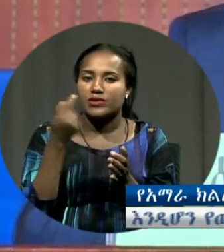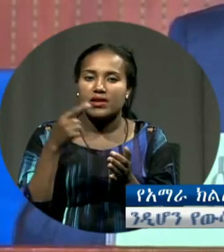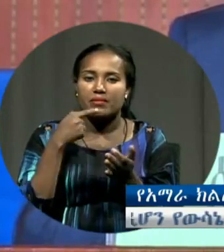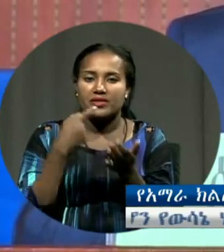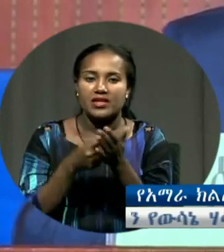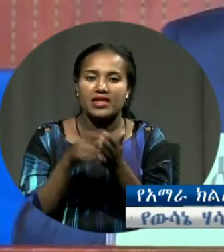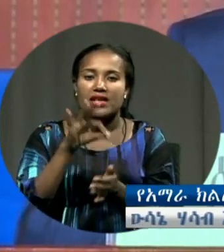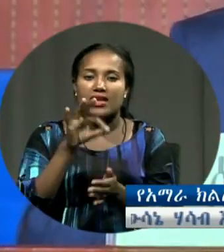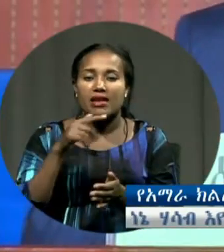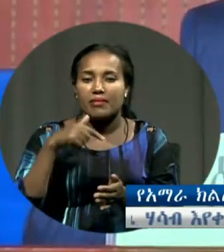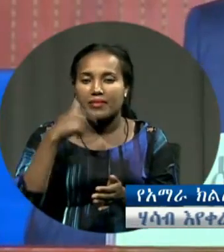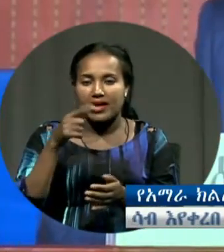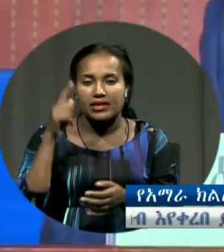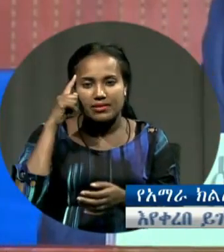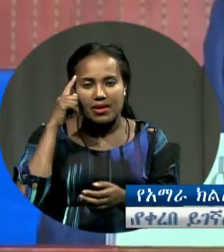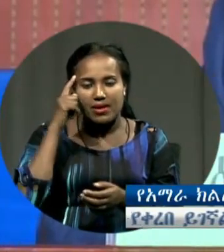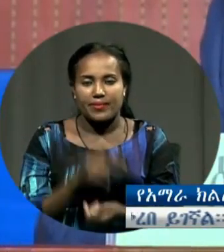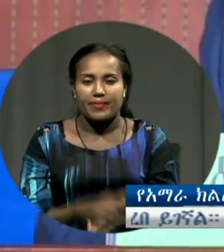እናገኝበታለን ብዬ አስባለሁ።